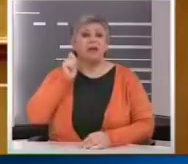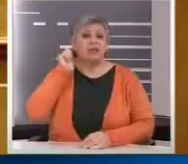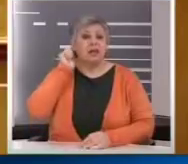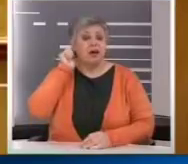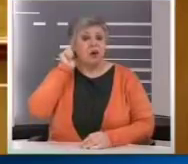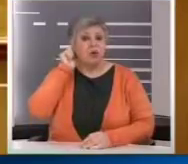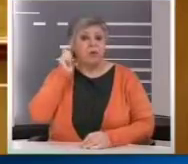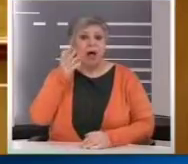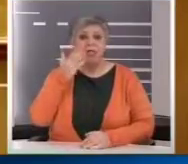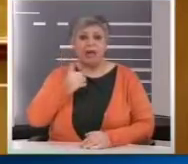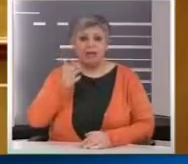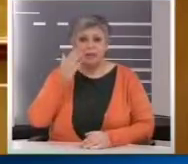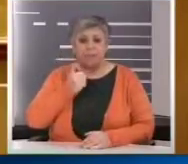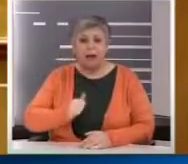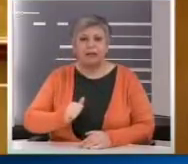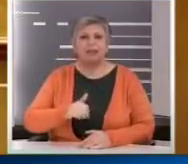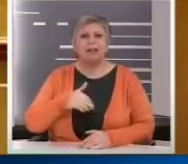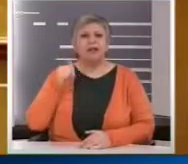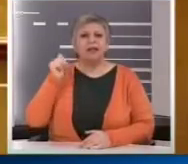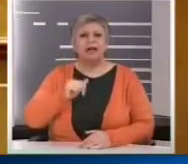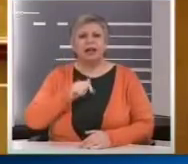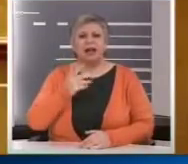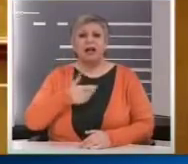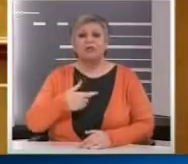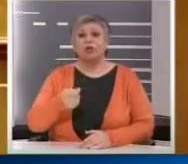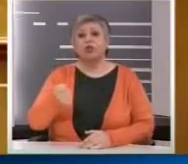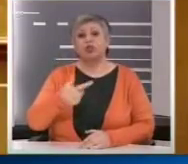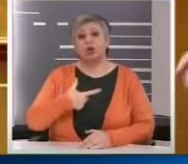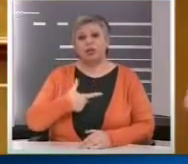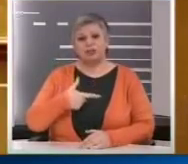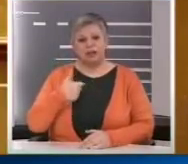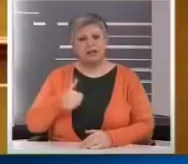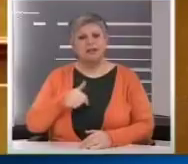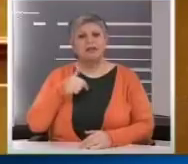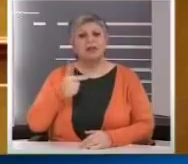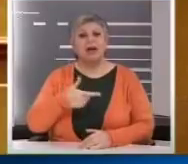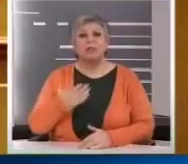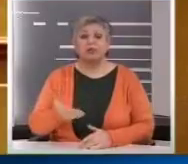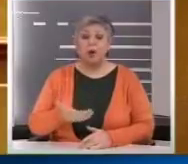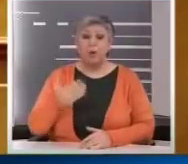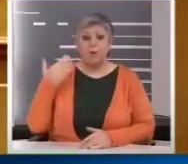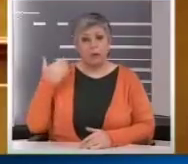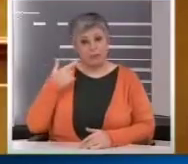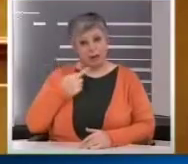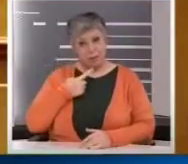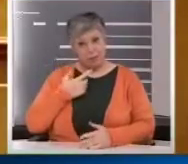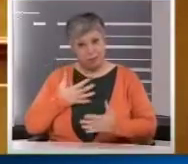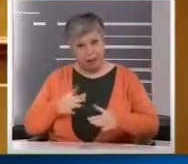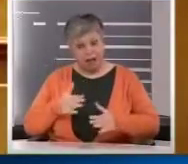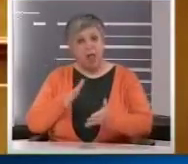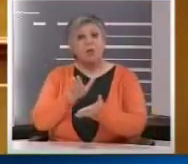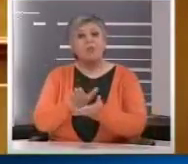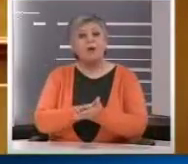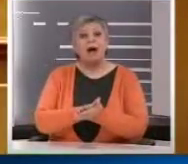ανώνυμη επιστολή, που αν οι προστατευόμενοι μάρτυρες είναι κουκουλοφόροι,